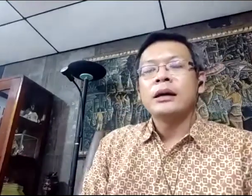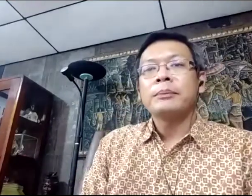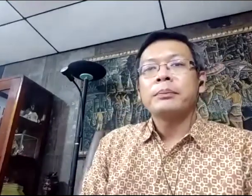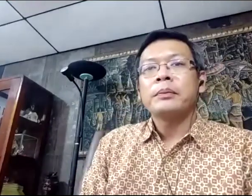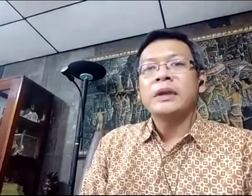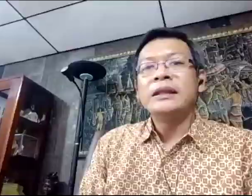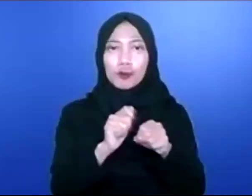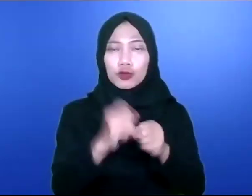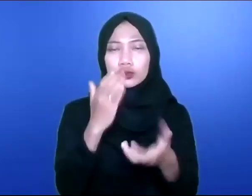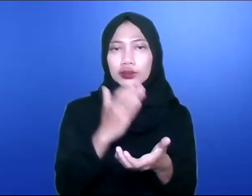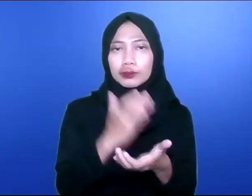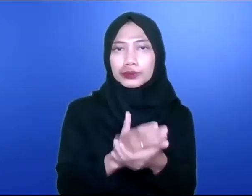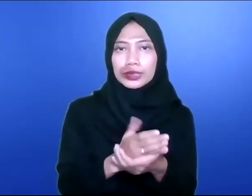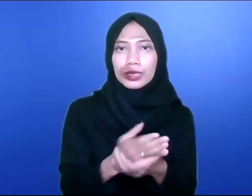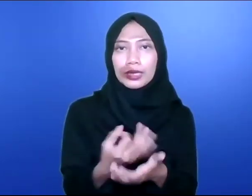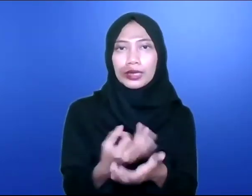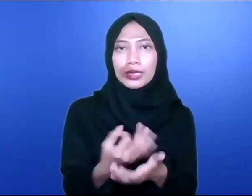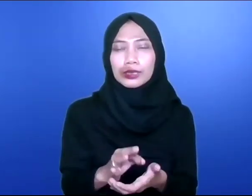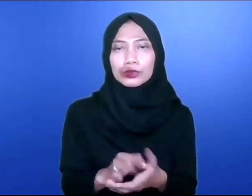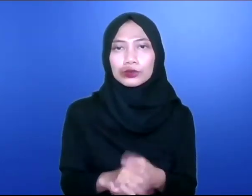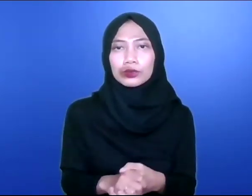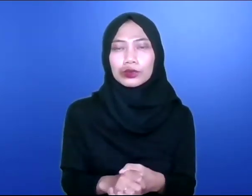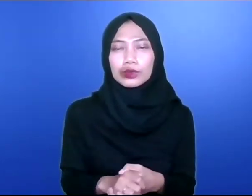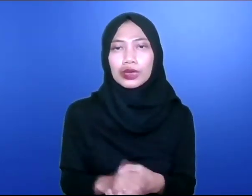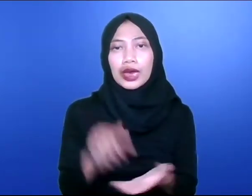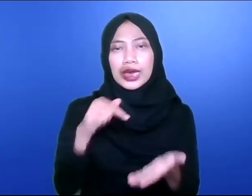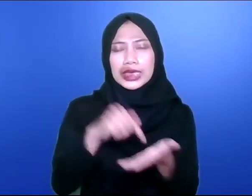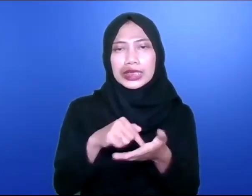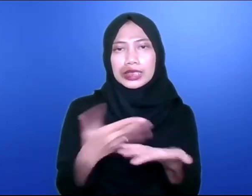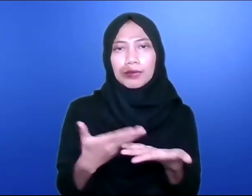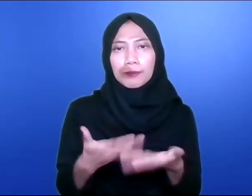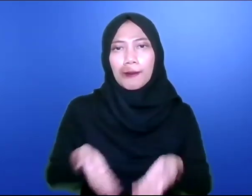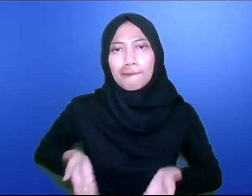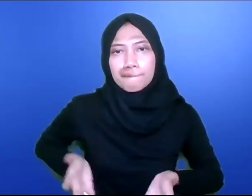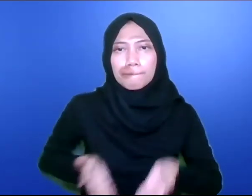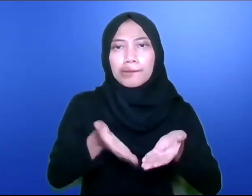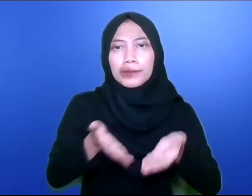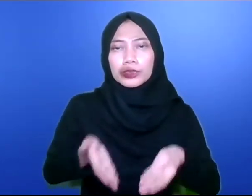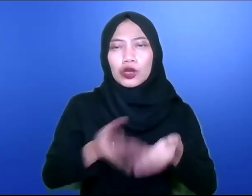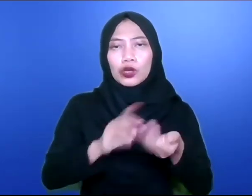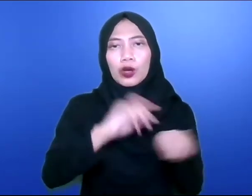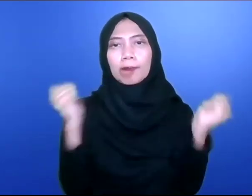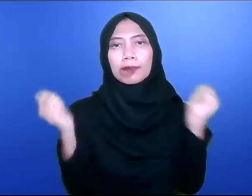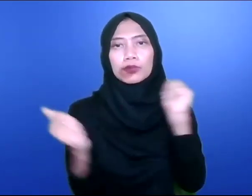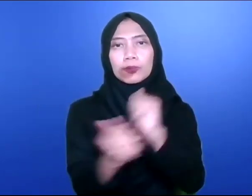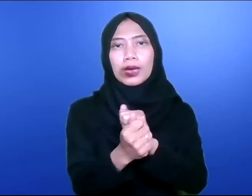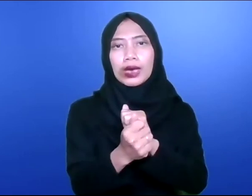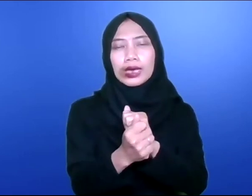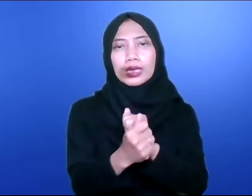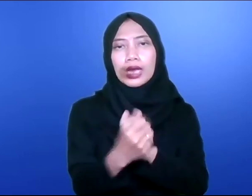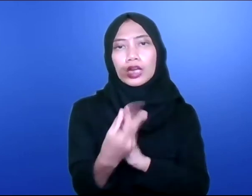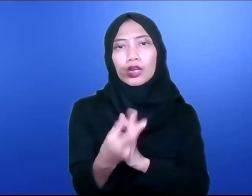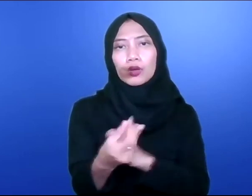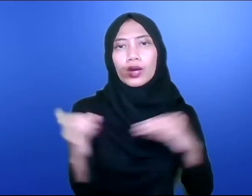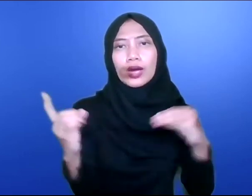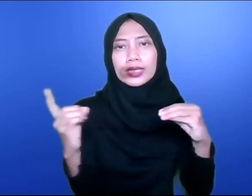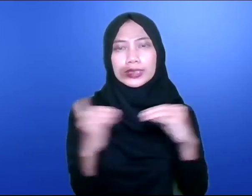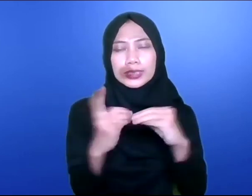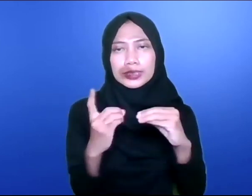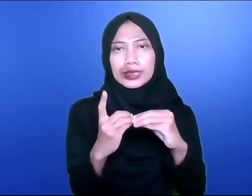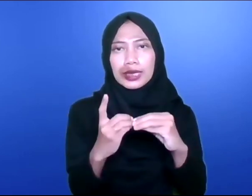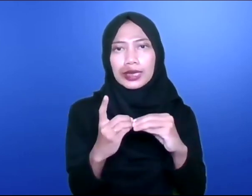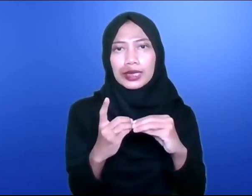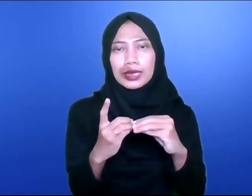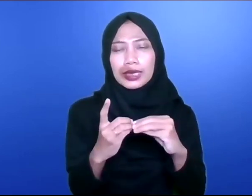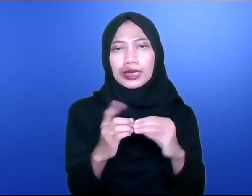yang intinya mendorong dan mendukung transformasi keuangan digital serta sistem pembayaran